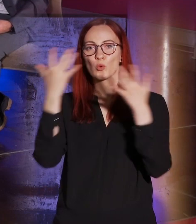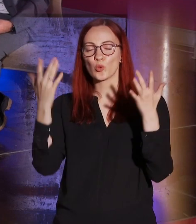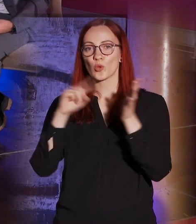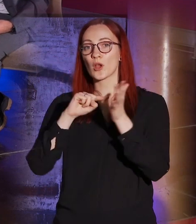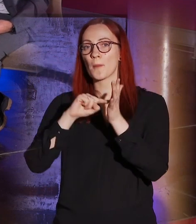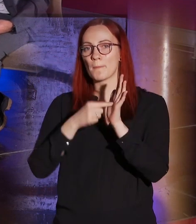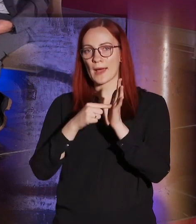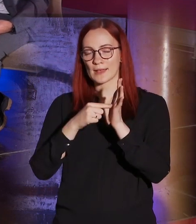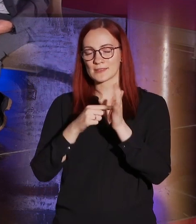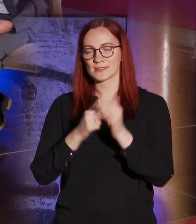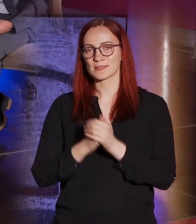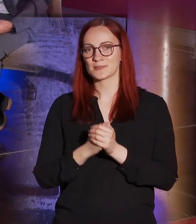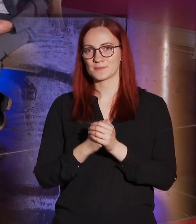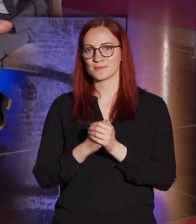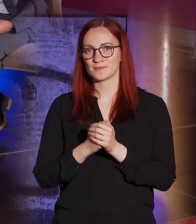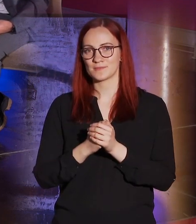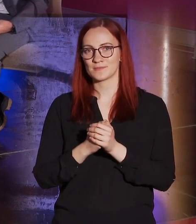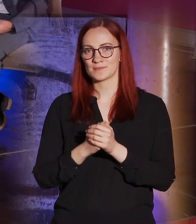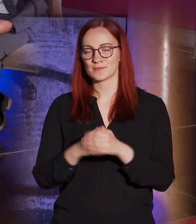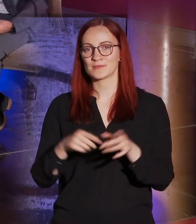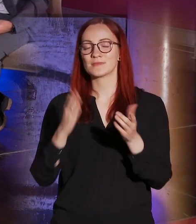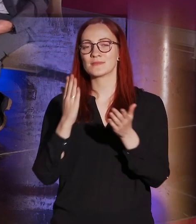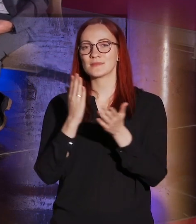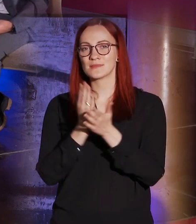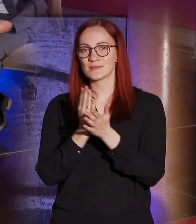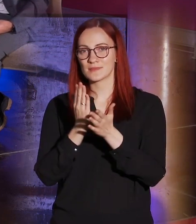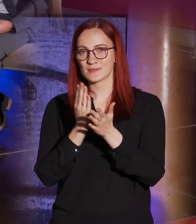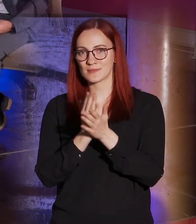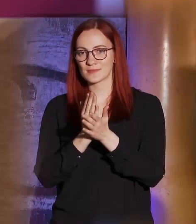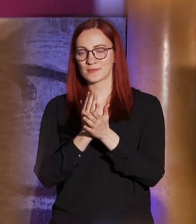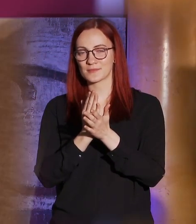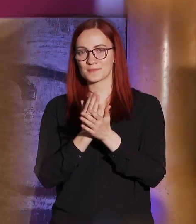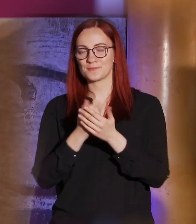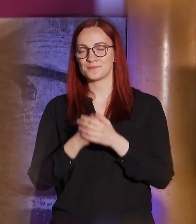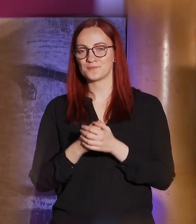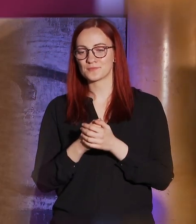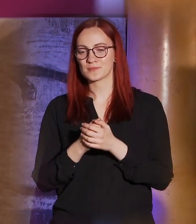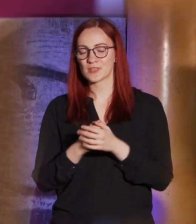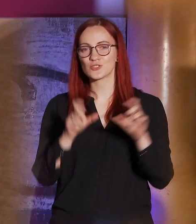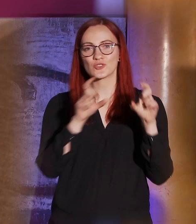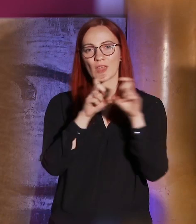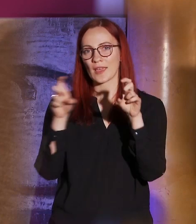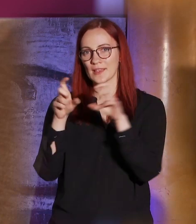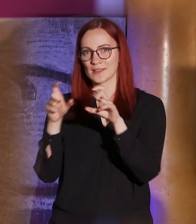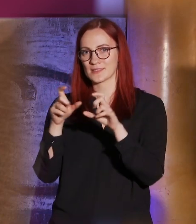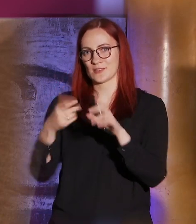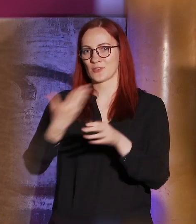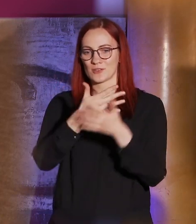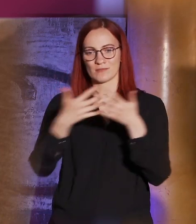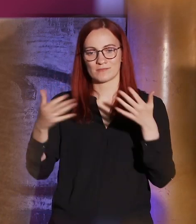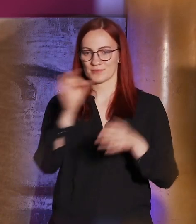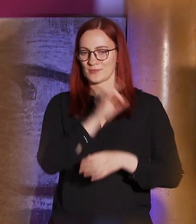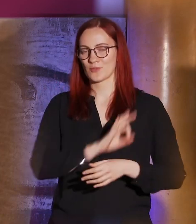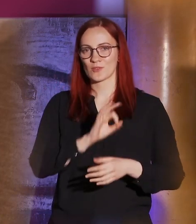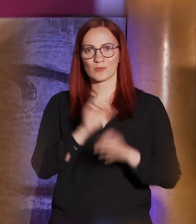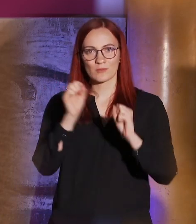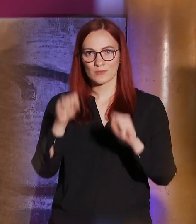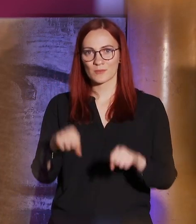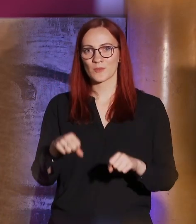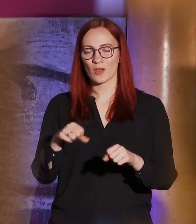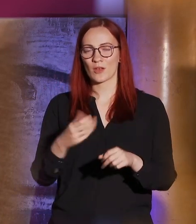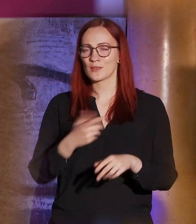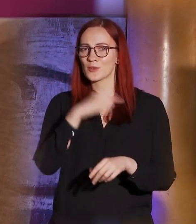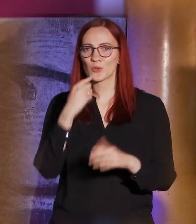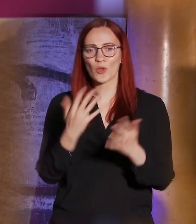Tai čia Lietuvos mastu visose ugdymo institucijose. Tai labai daug kažkaip mus